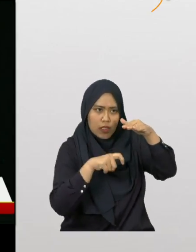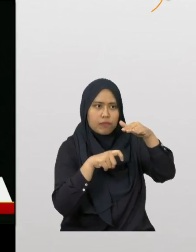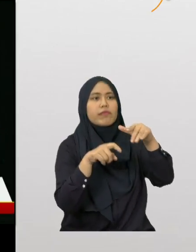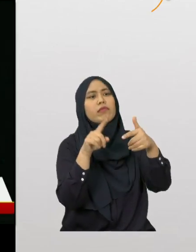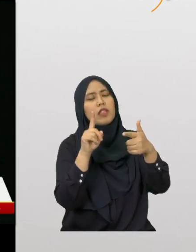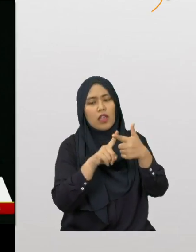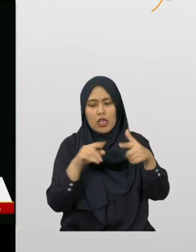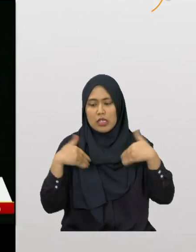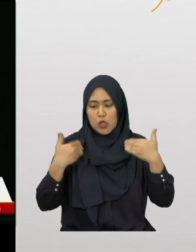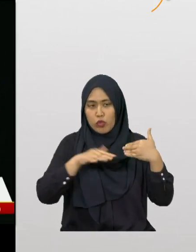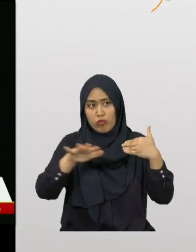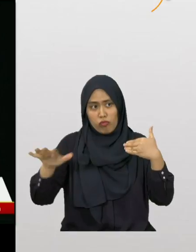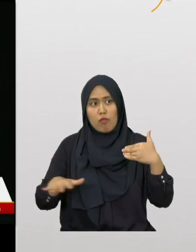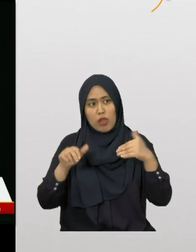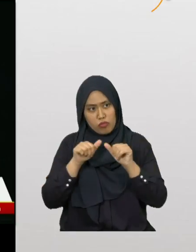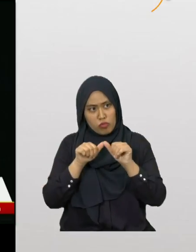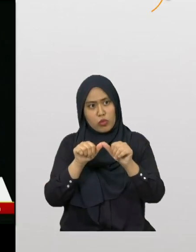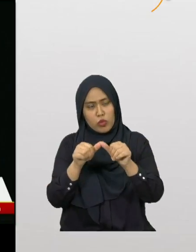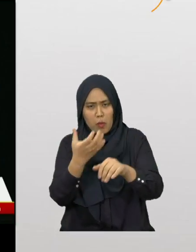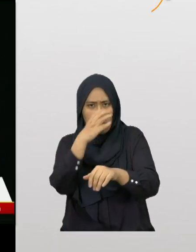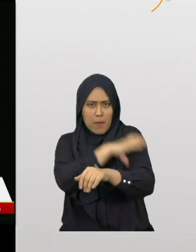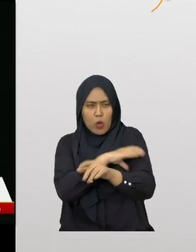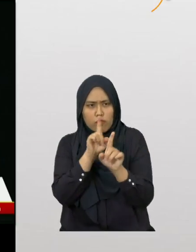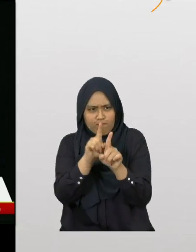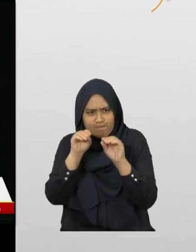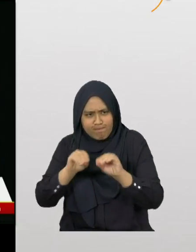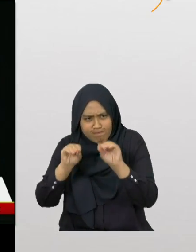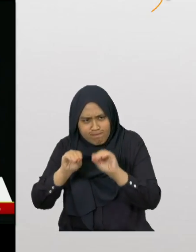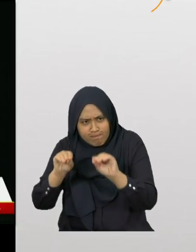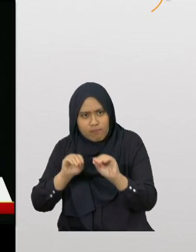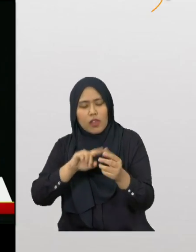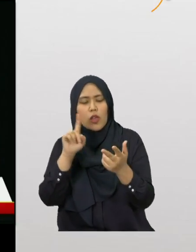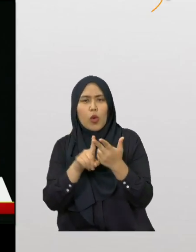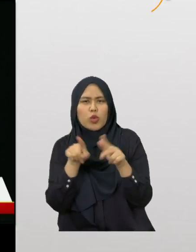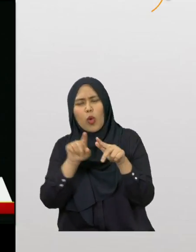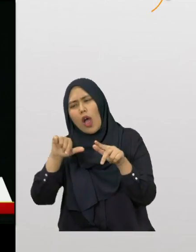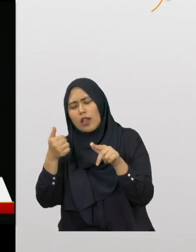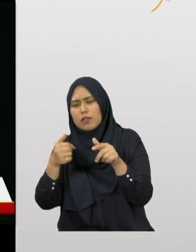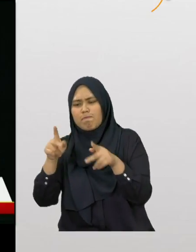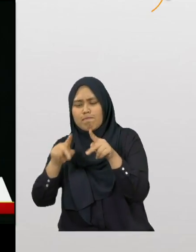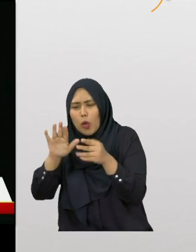belia, serta membantu golongan yang ketinggalan kerana dadah dan isu-isu sosial.